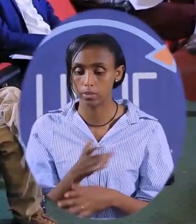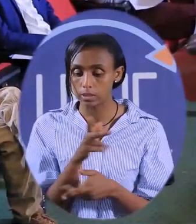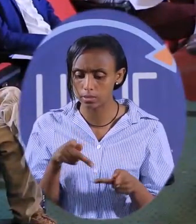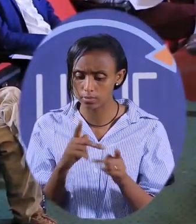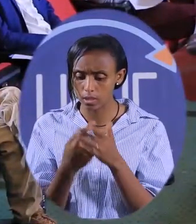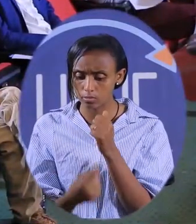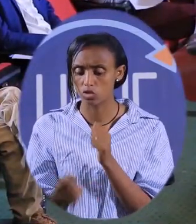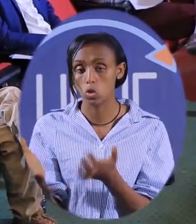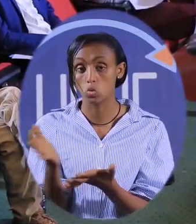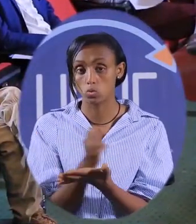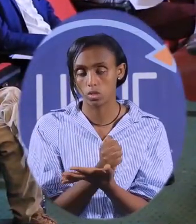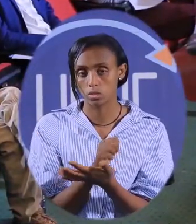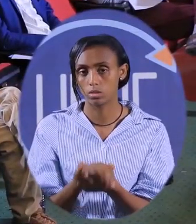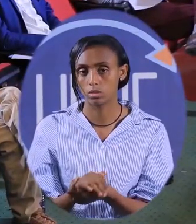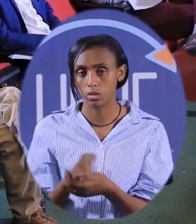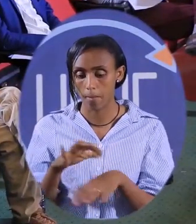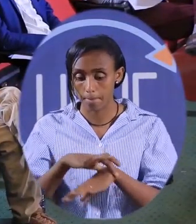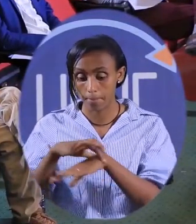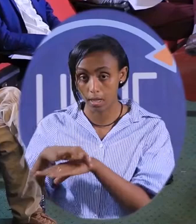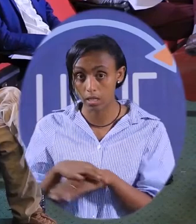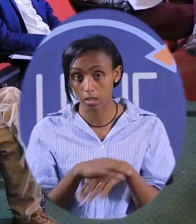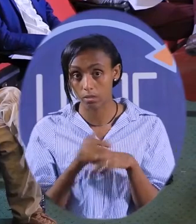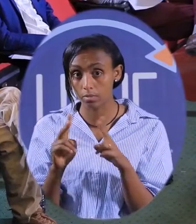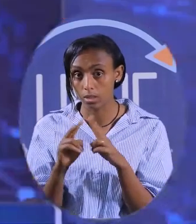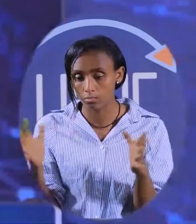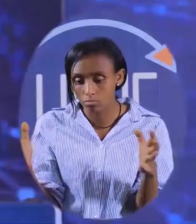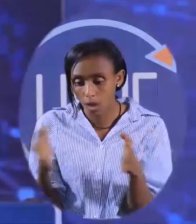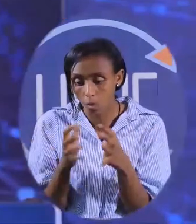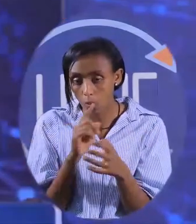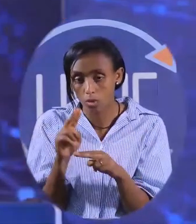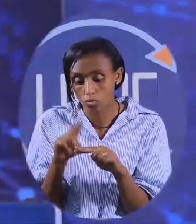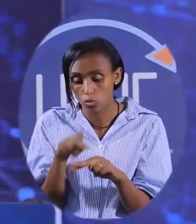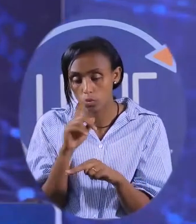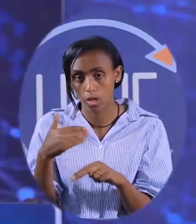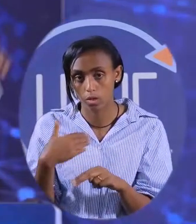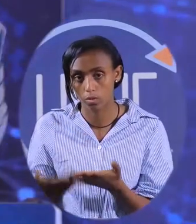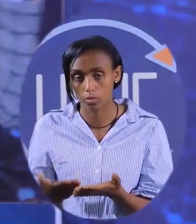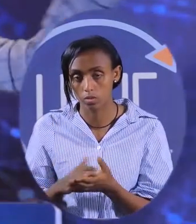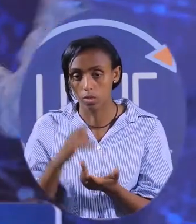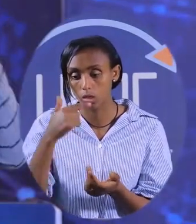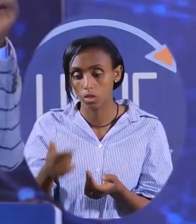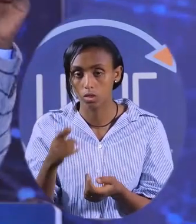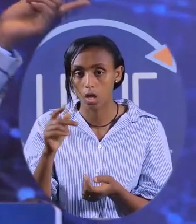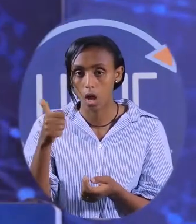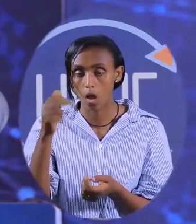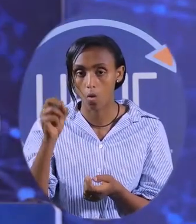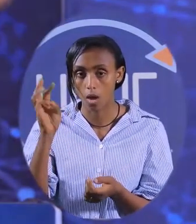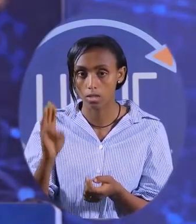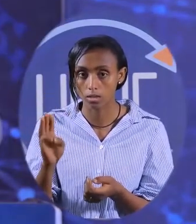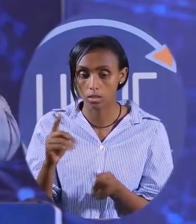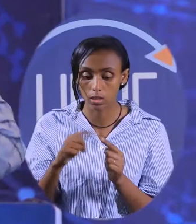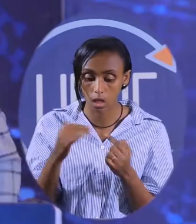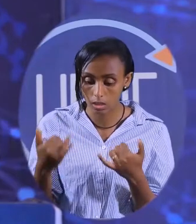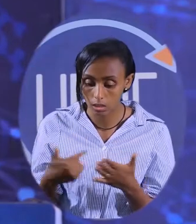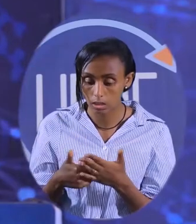ግብርና ብቻ ነው። ለምሳሌ መሬት እኮ በጣም ታንቆ ነው ቁጭ ብሎ ያለው። ነግሬያቸዋለሁ። ከሐዋሳ እዚህ ስመጣ ግራና ቀኝ እያየሁ